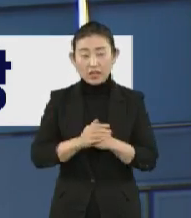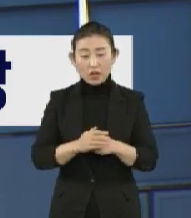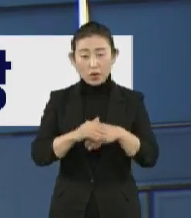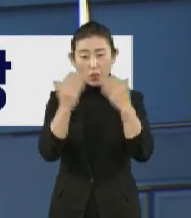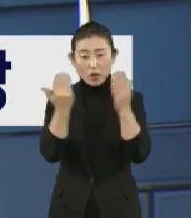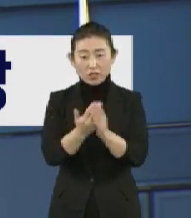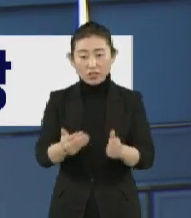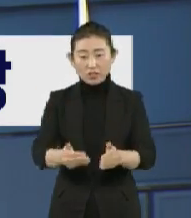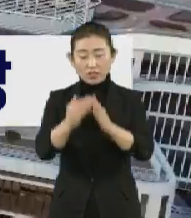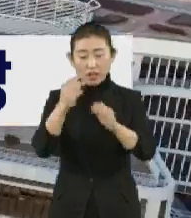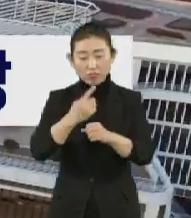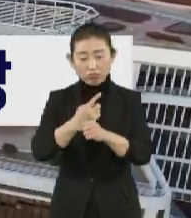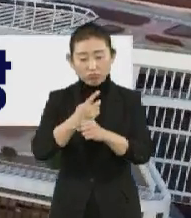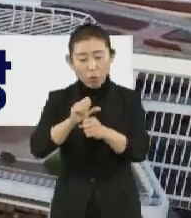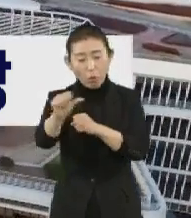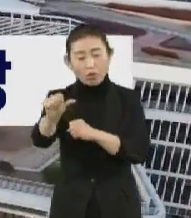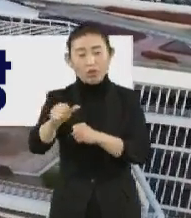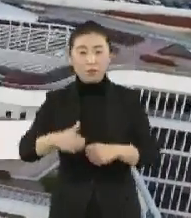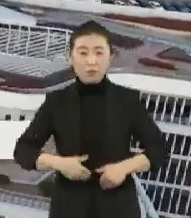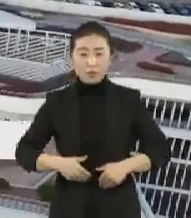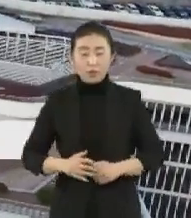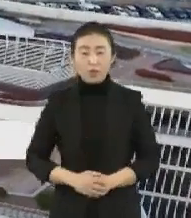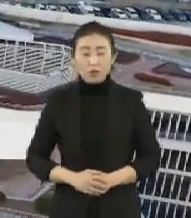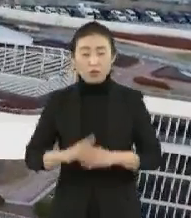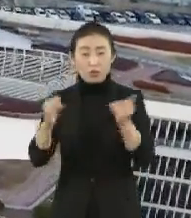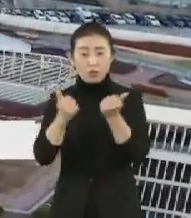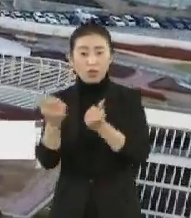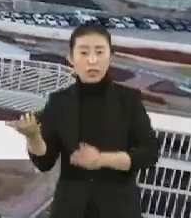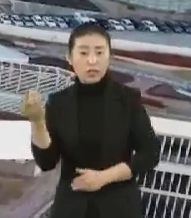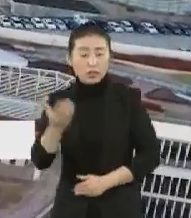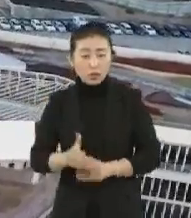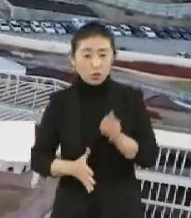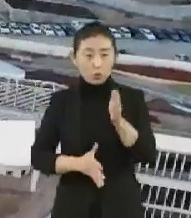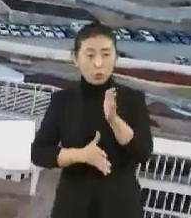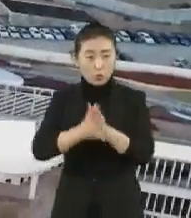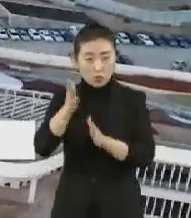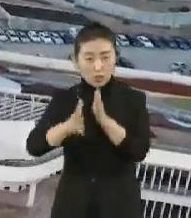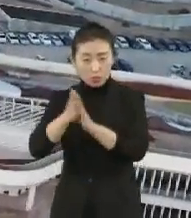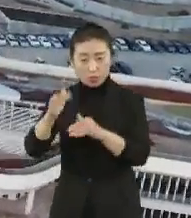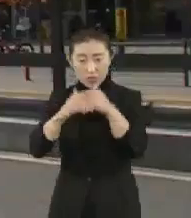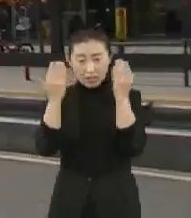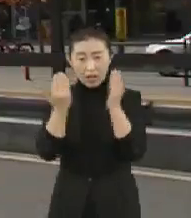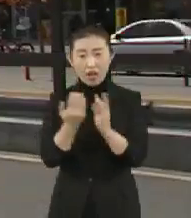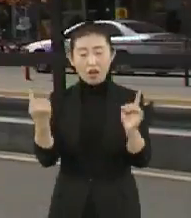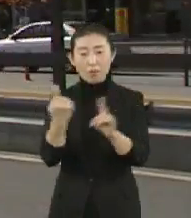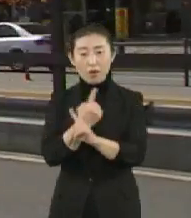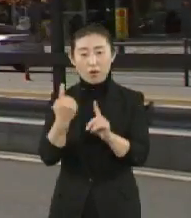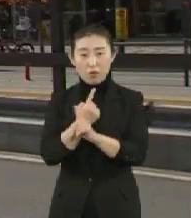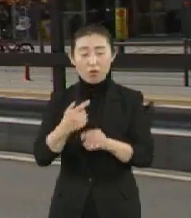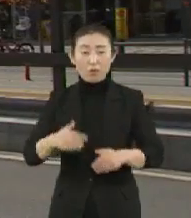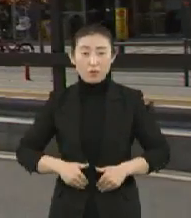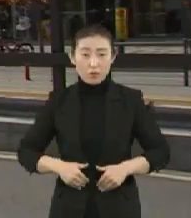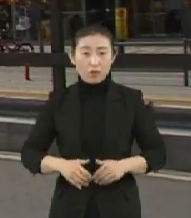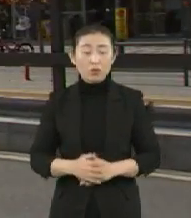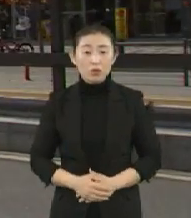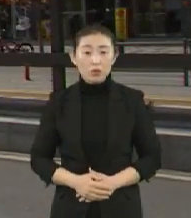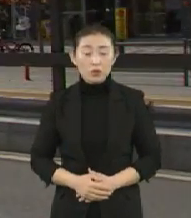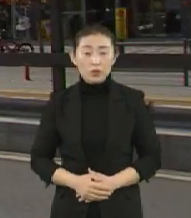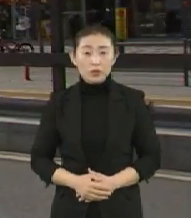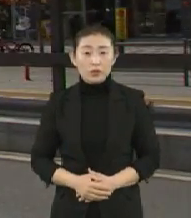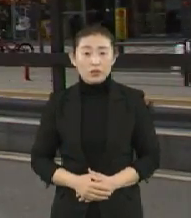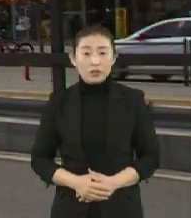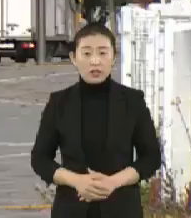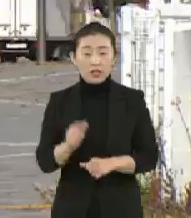기간이 필요할 걸로 예상됩니다. 또 국회 이전에 따라 도시계획도 전반에 걸쳐 대거 수정이 불가피해졌고